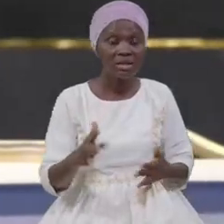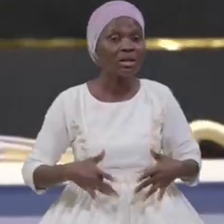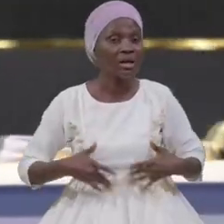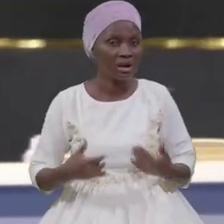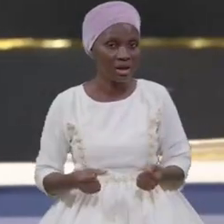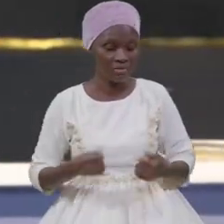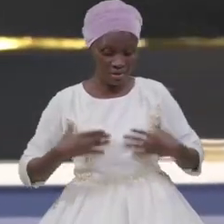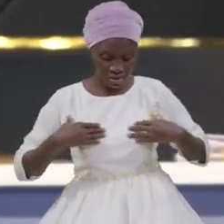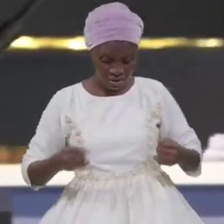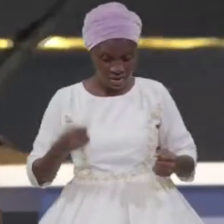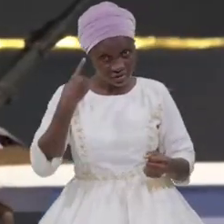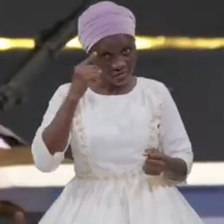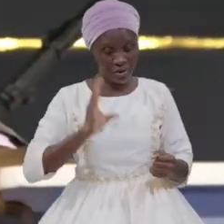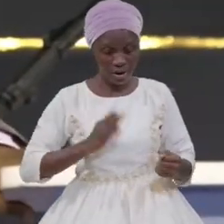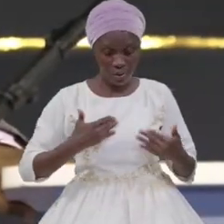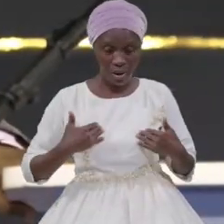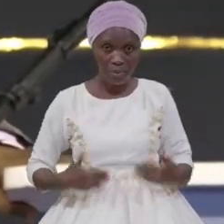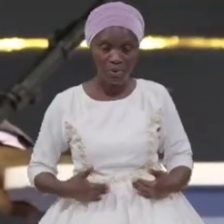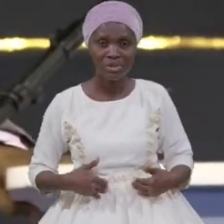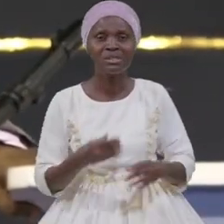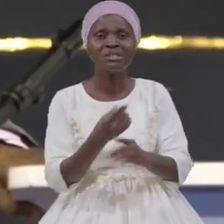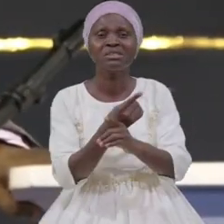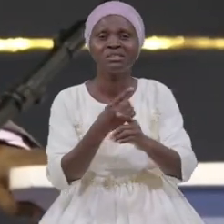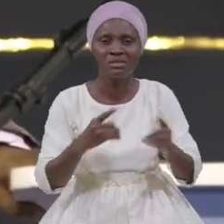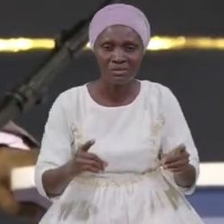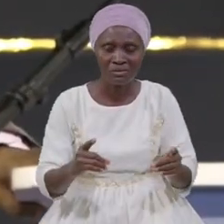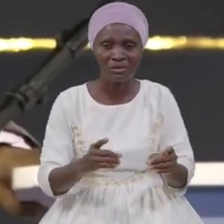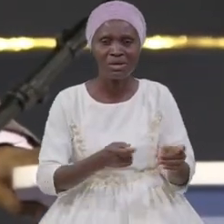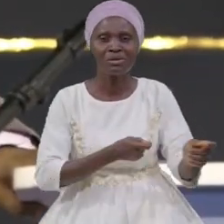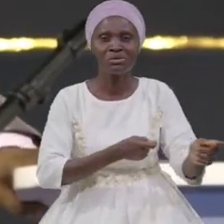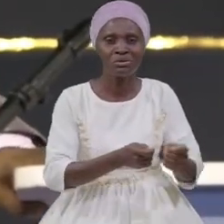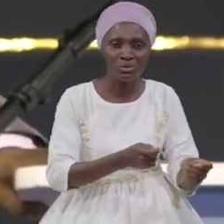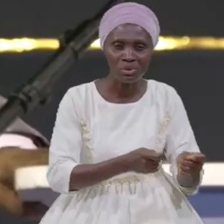guérison pour notre corps, la délivrance, la domination,